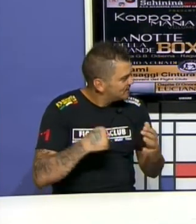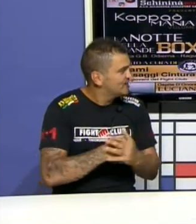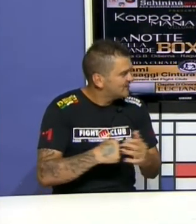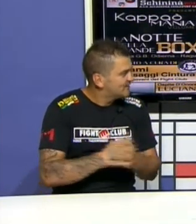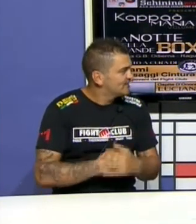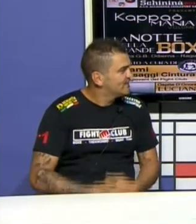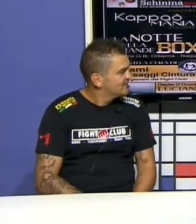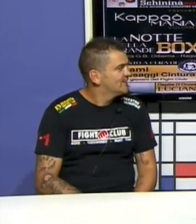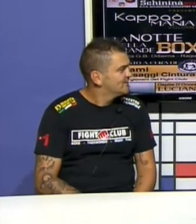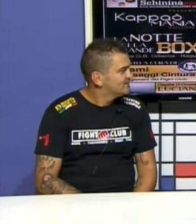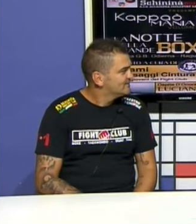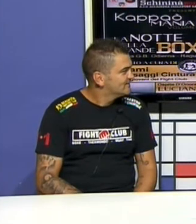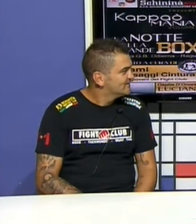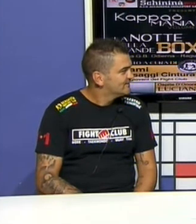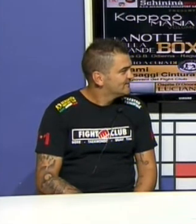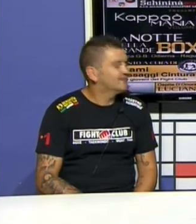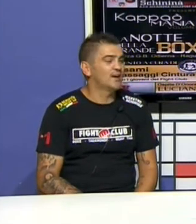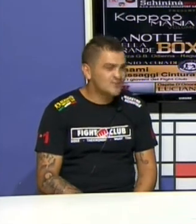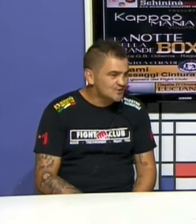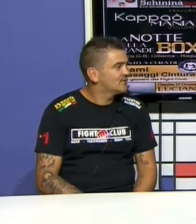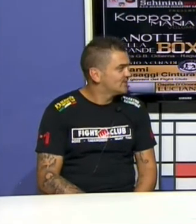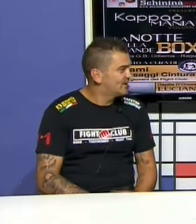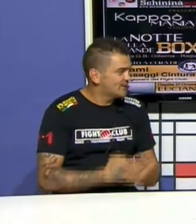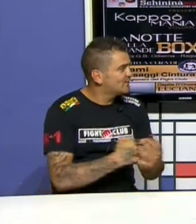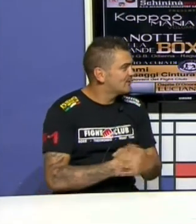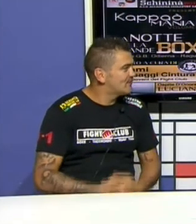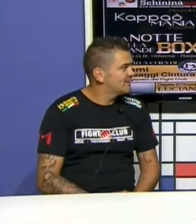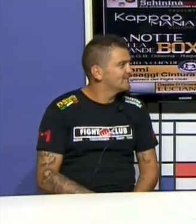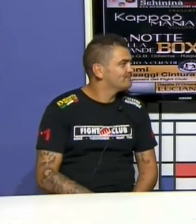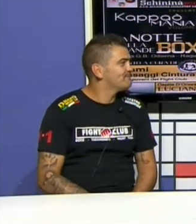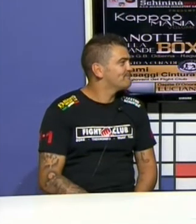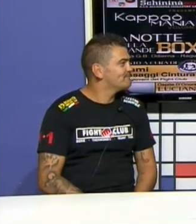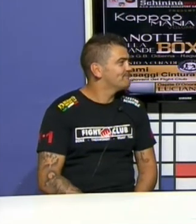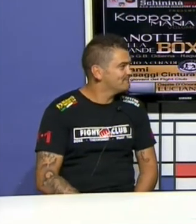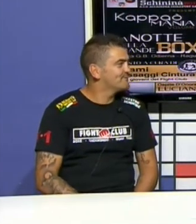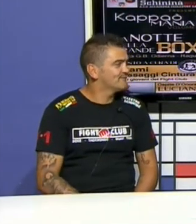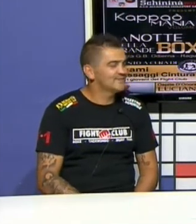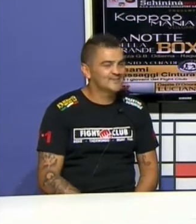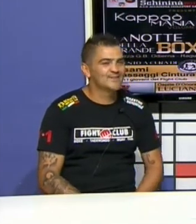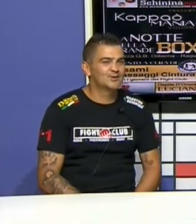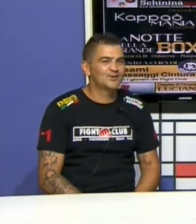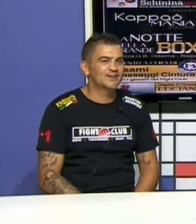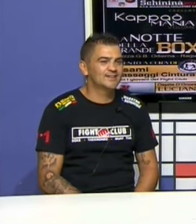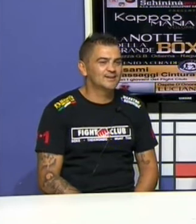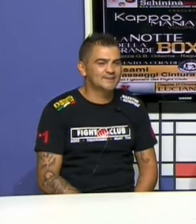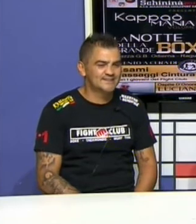10 minuti E quando si ammorbidiscono fanno più male. Eh certo, perché arrivano le mani. Però... nella